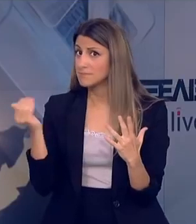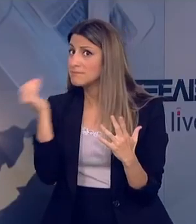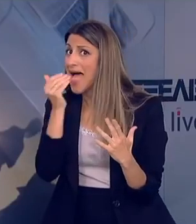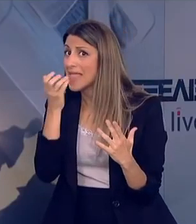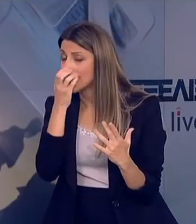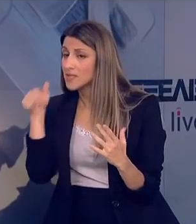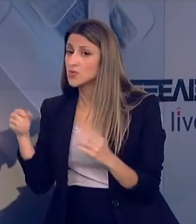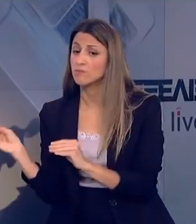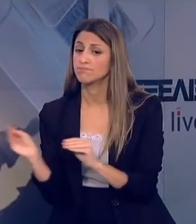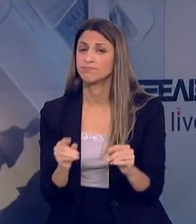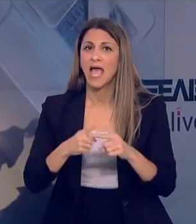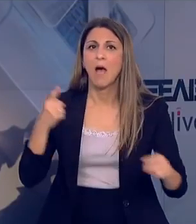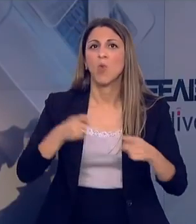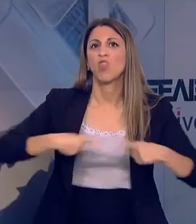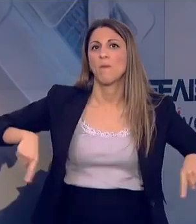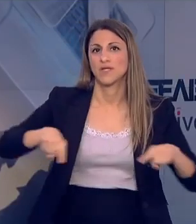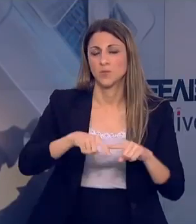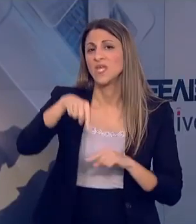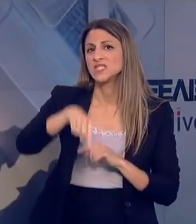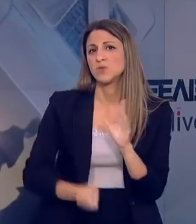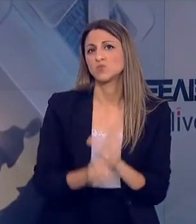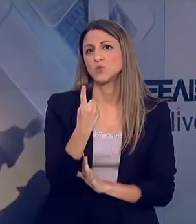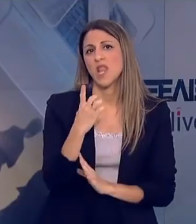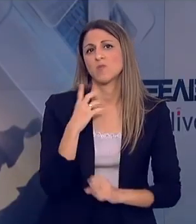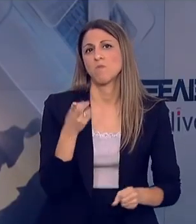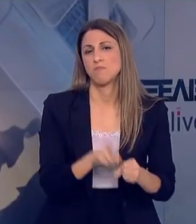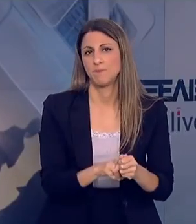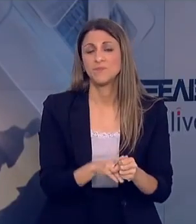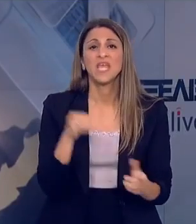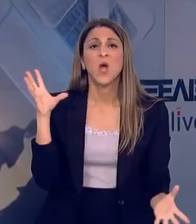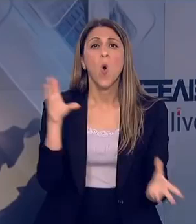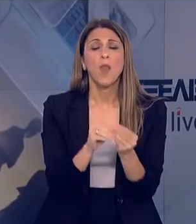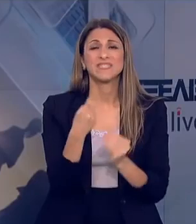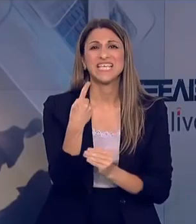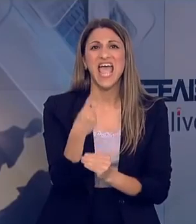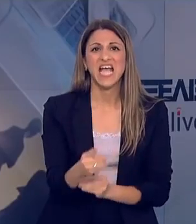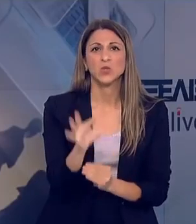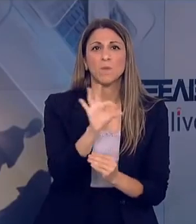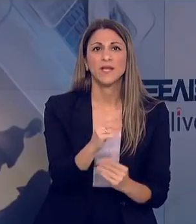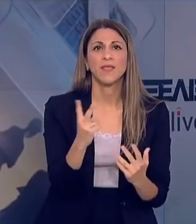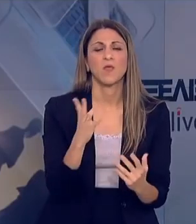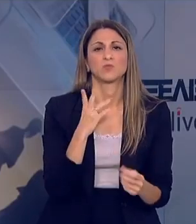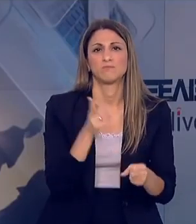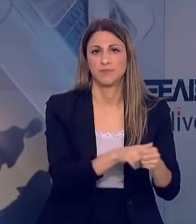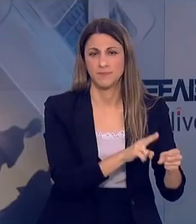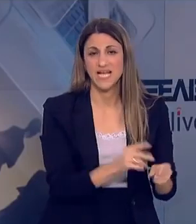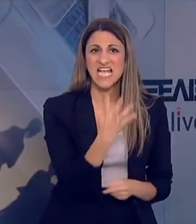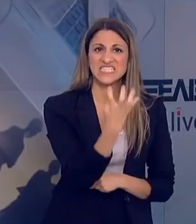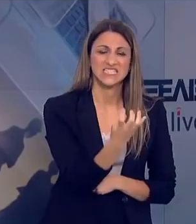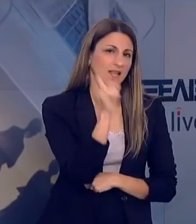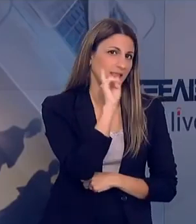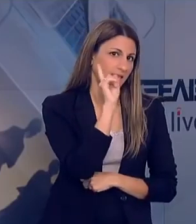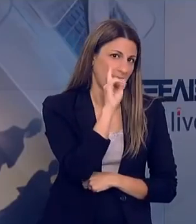ΜΕΘ. Τέλος, έχουμε έναν ακόμα καταγεγραμμένο θάνατο και 152 θανάτους συνολικά στη χώρα. 40 ήταν